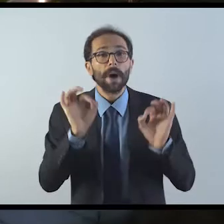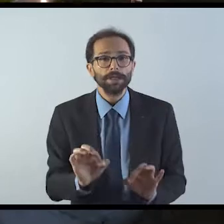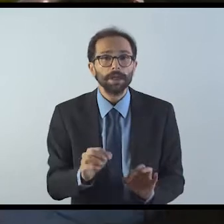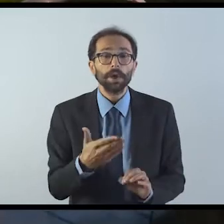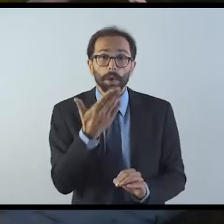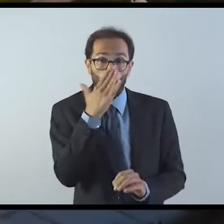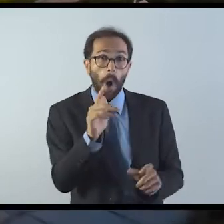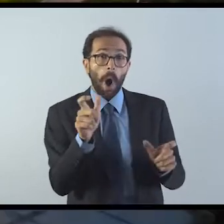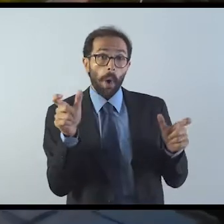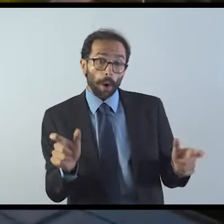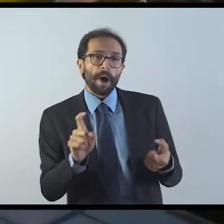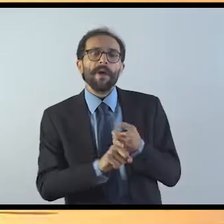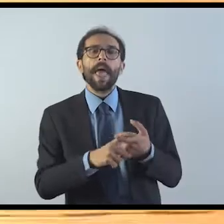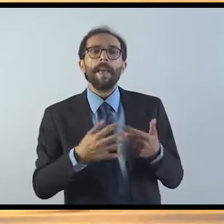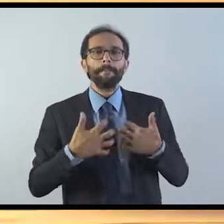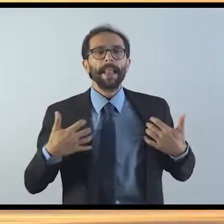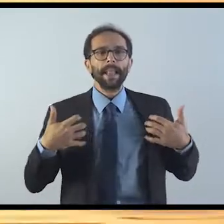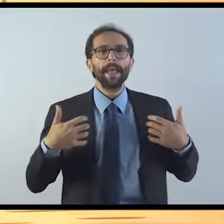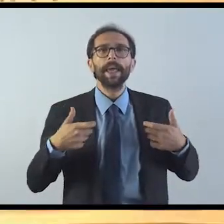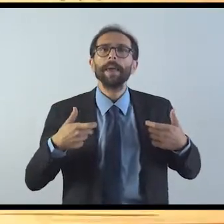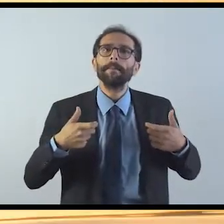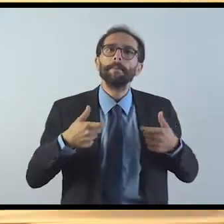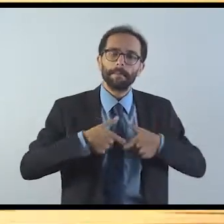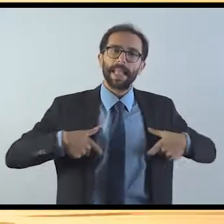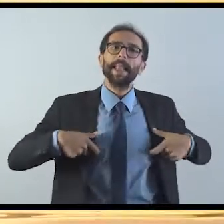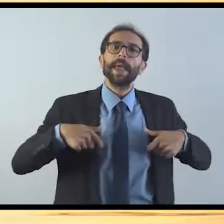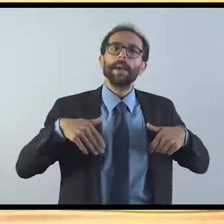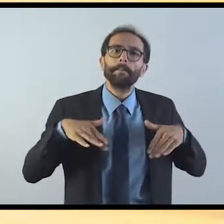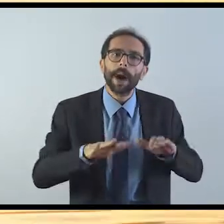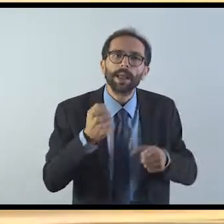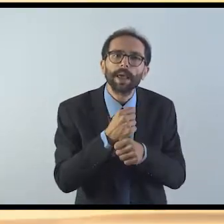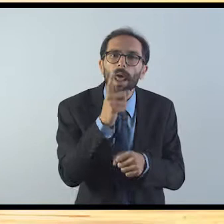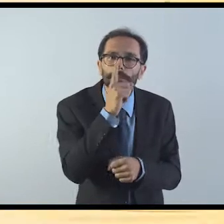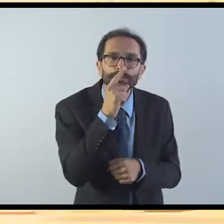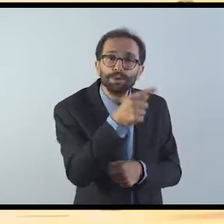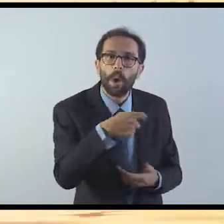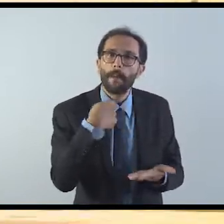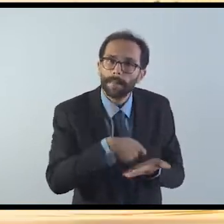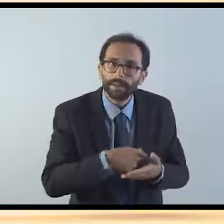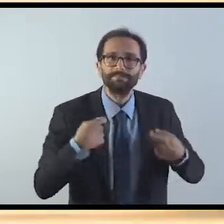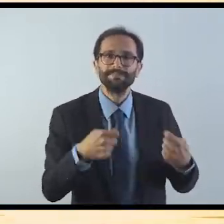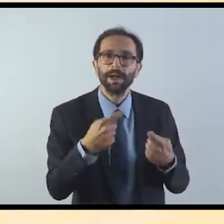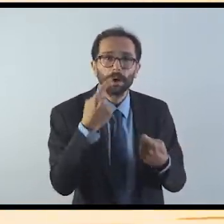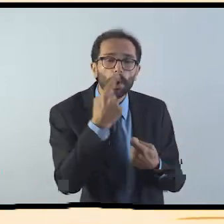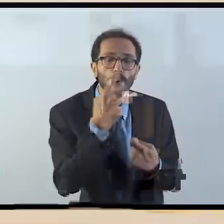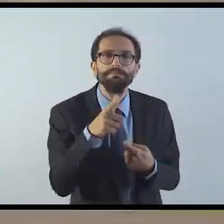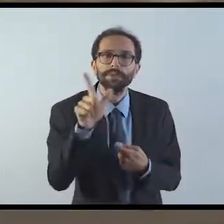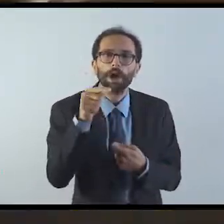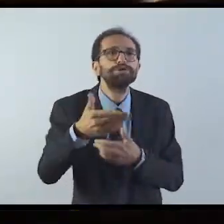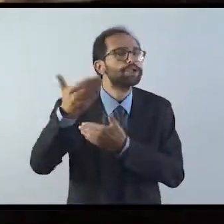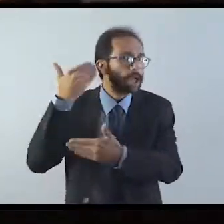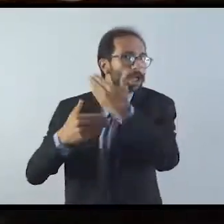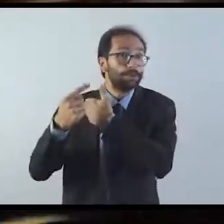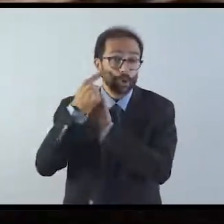Genel Müdürlüğü'nün yaptığı yatırımlar sayesinde lagünün geleceği de geçmişi kadar ilgi çekici olup